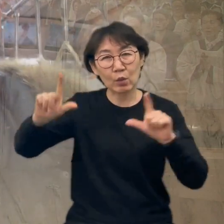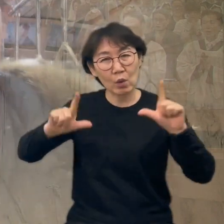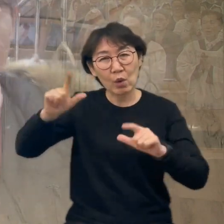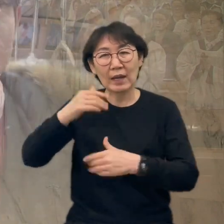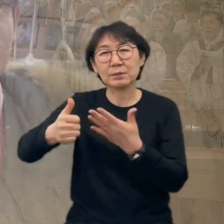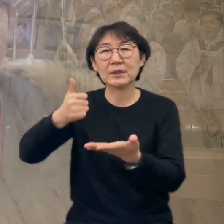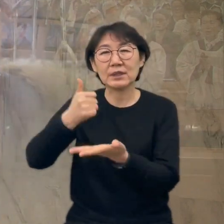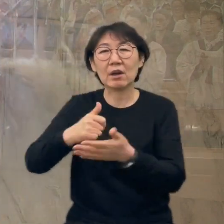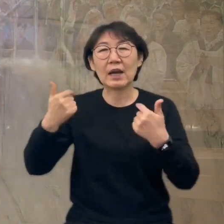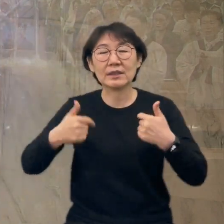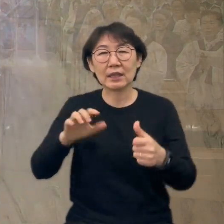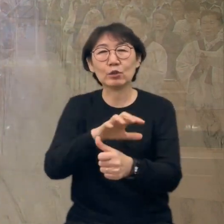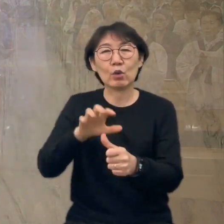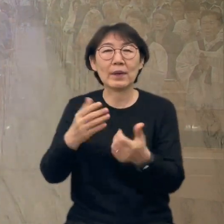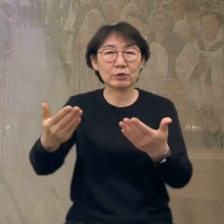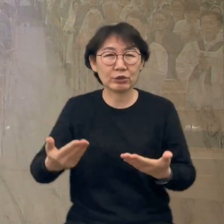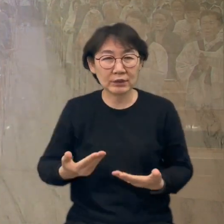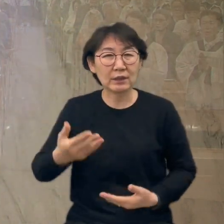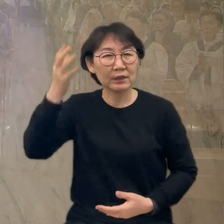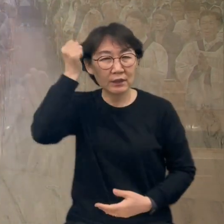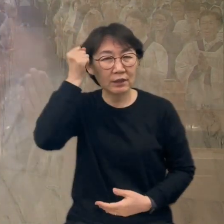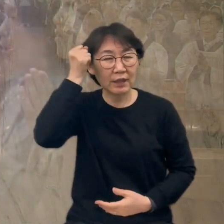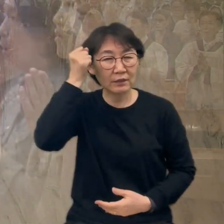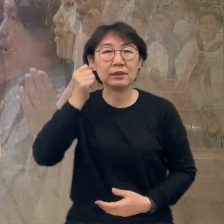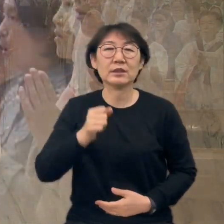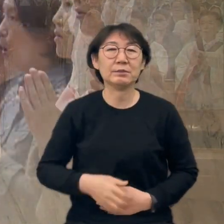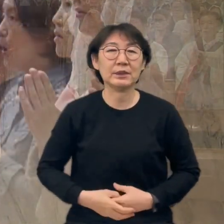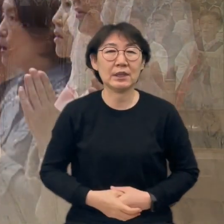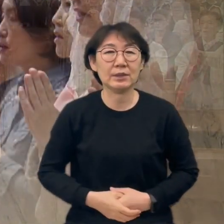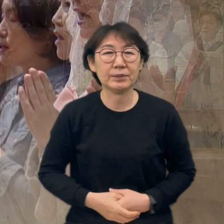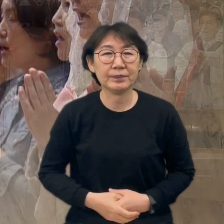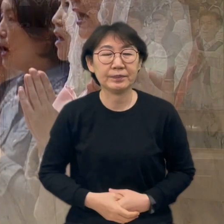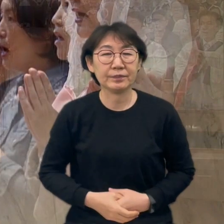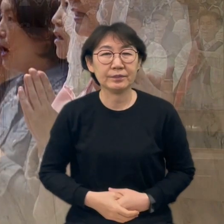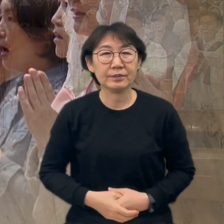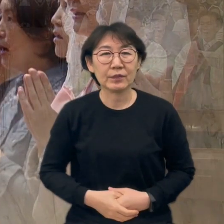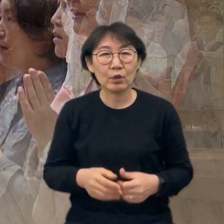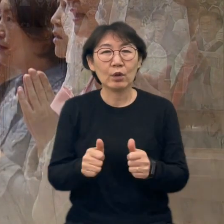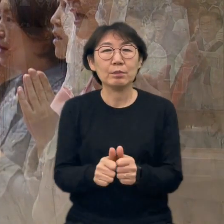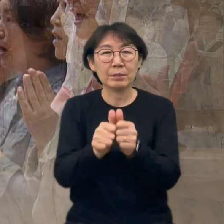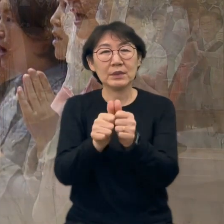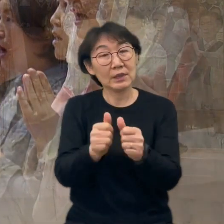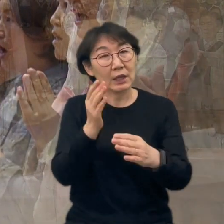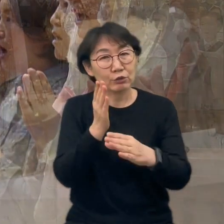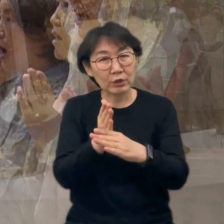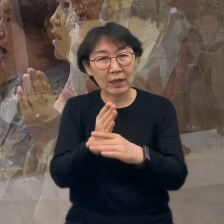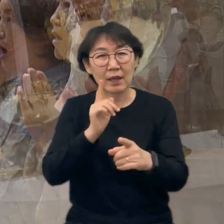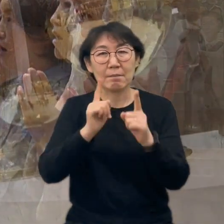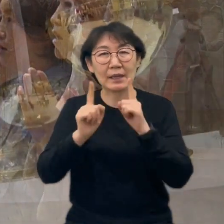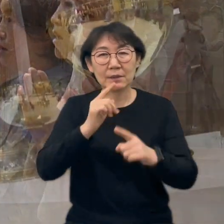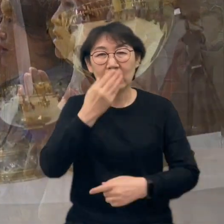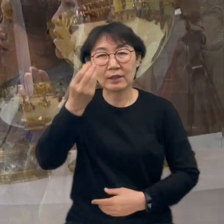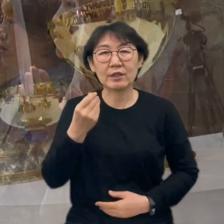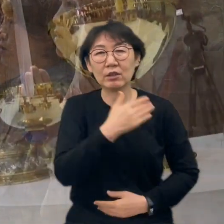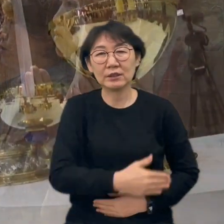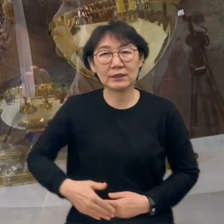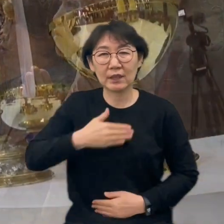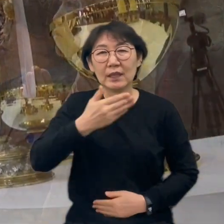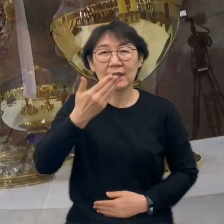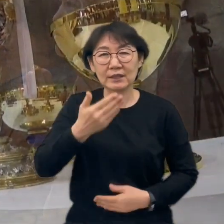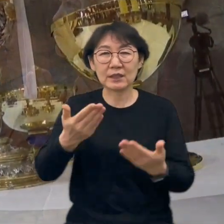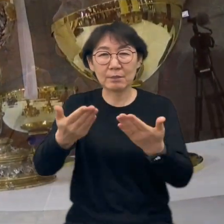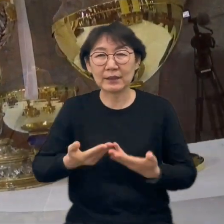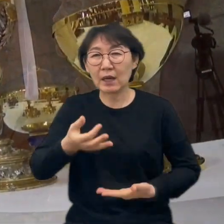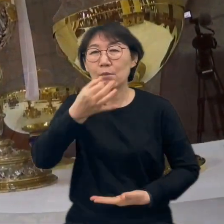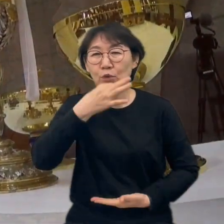상황에서도 하느님께서 항상 돌봐주신다는 것을 기억하는 것입니다. 또한 미사 안에서 말씀과